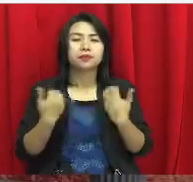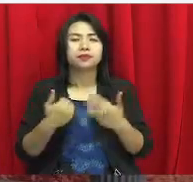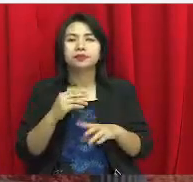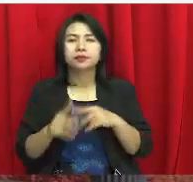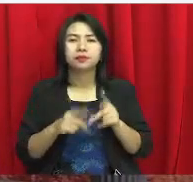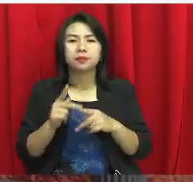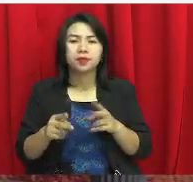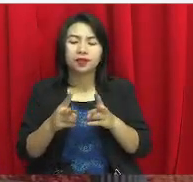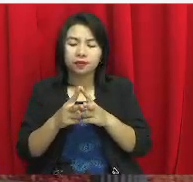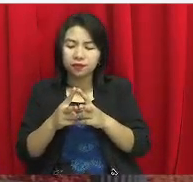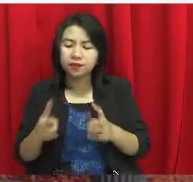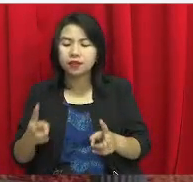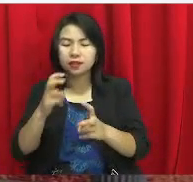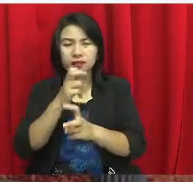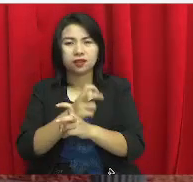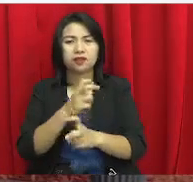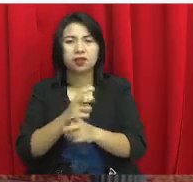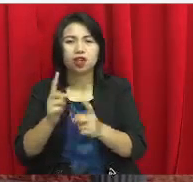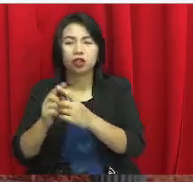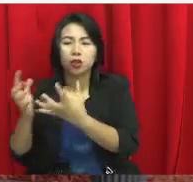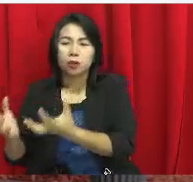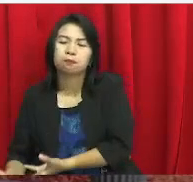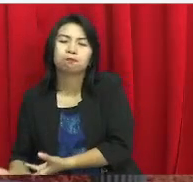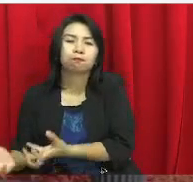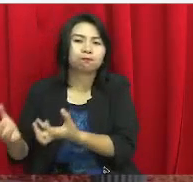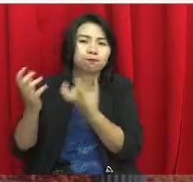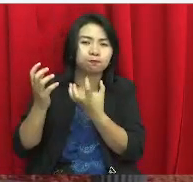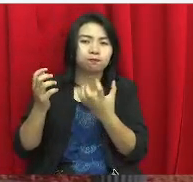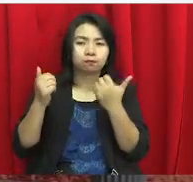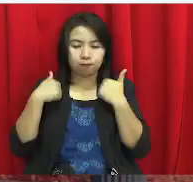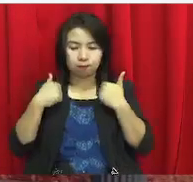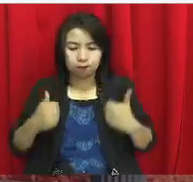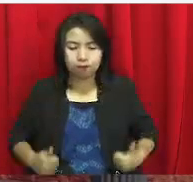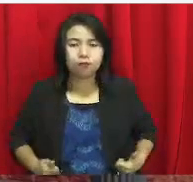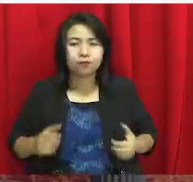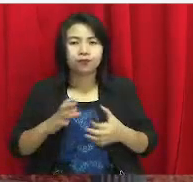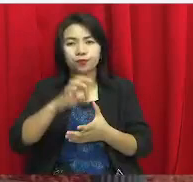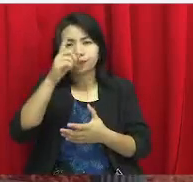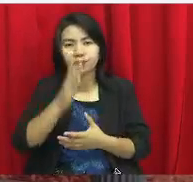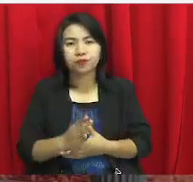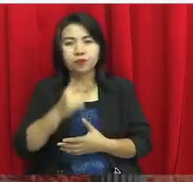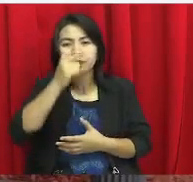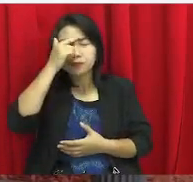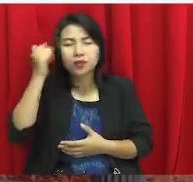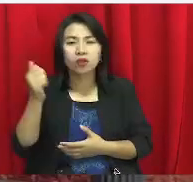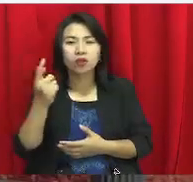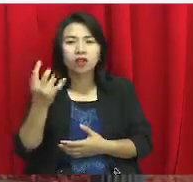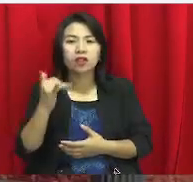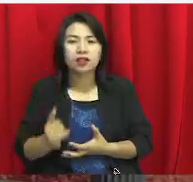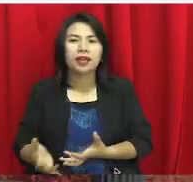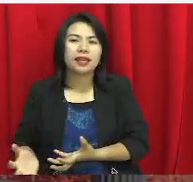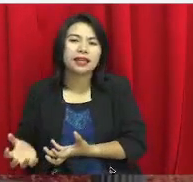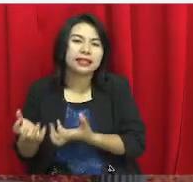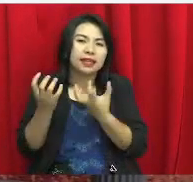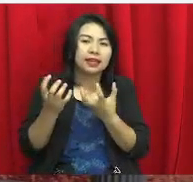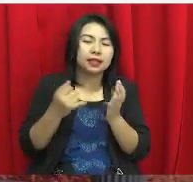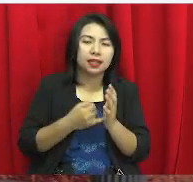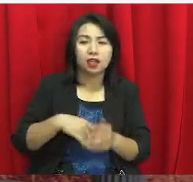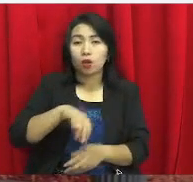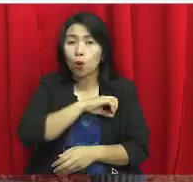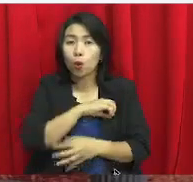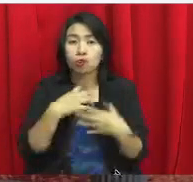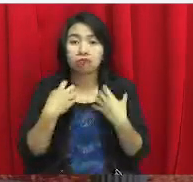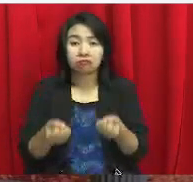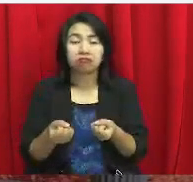na buhatin ang armor na Diyos, ang whole armor of God, it's because they're carrying it with their own strength. Tama. You